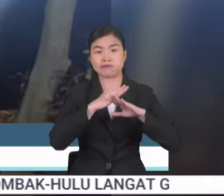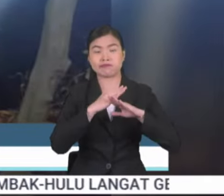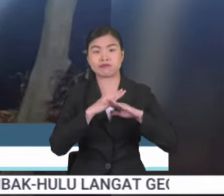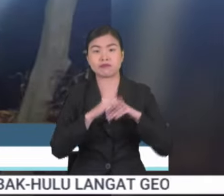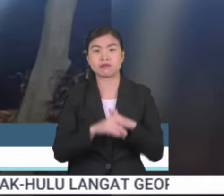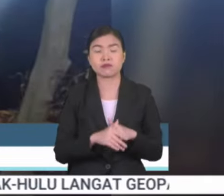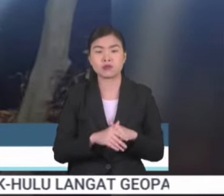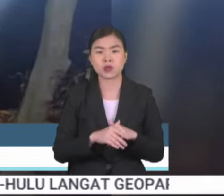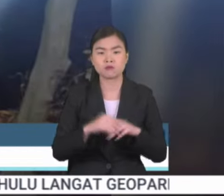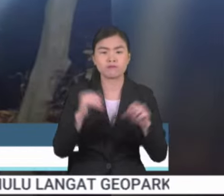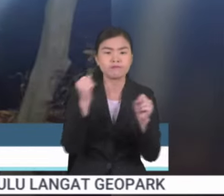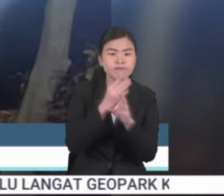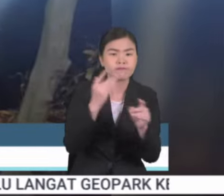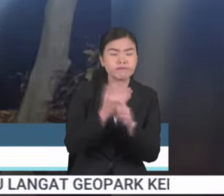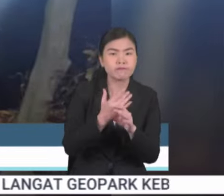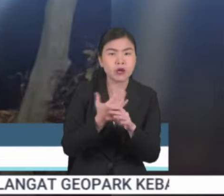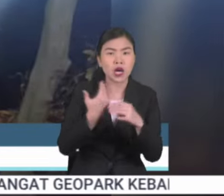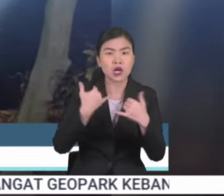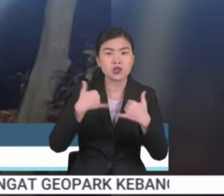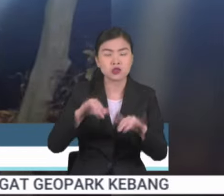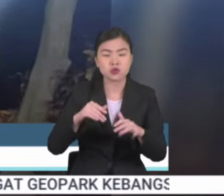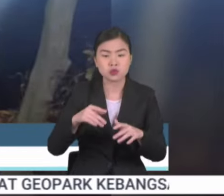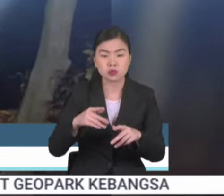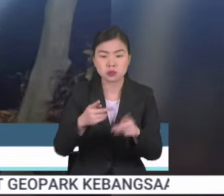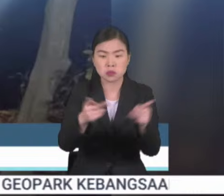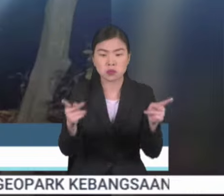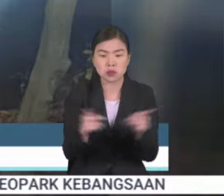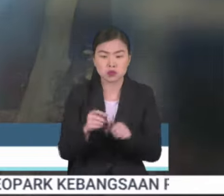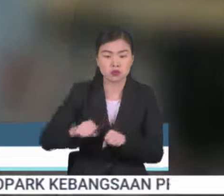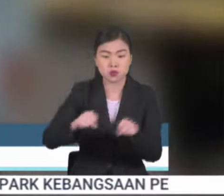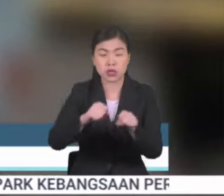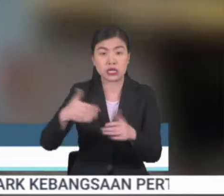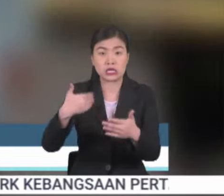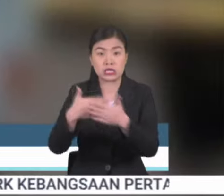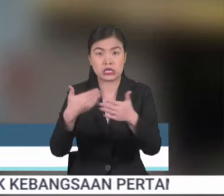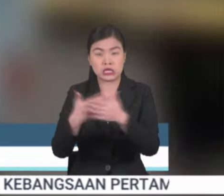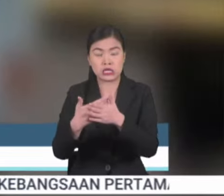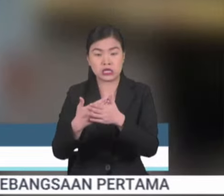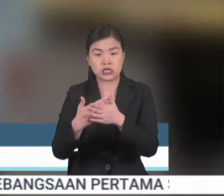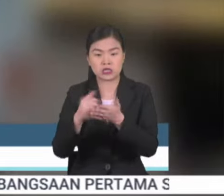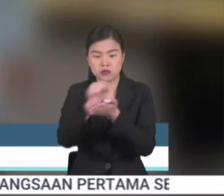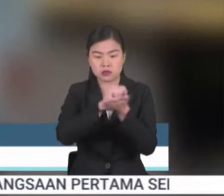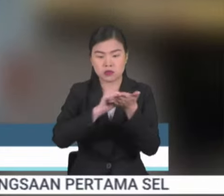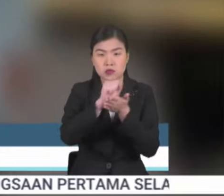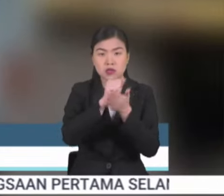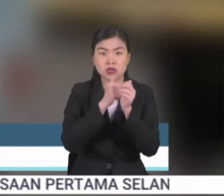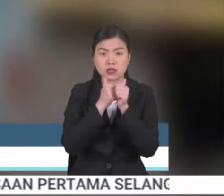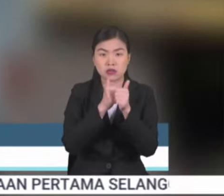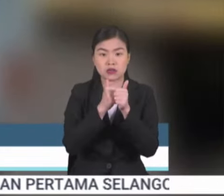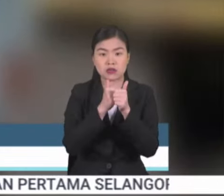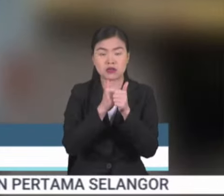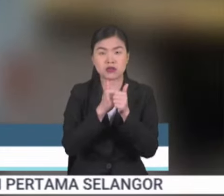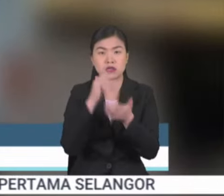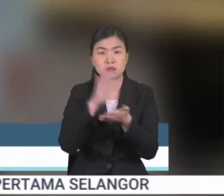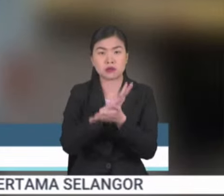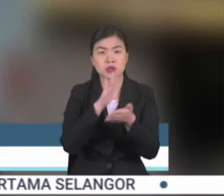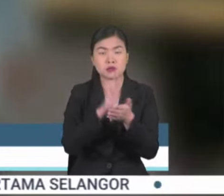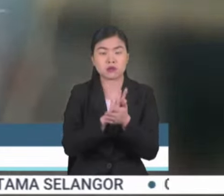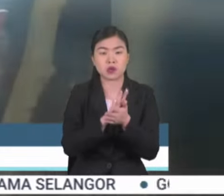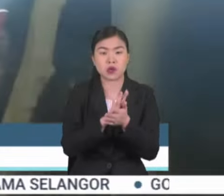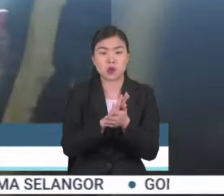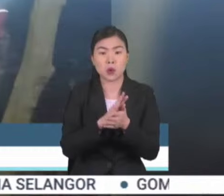Awam Malaysia giat dijalankan sehingga ke kawasan sungai berdekatan. Kes disiasat mengikut kertas inquiry polis orang